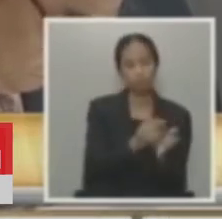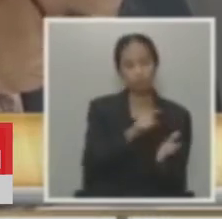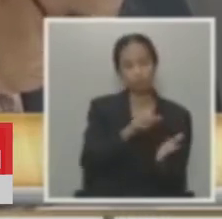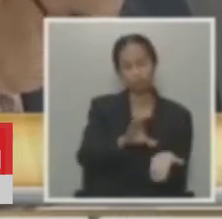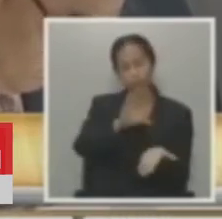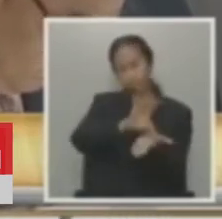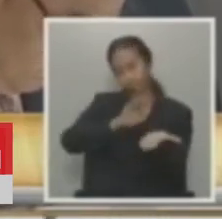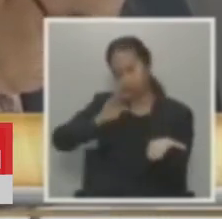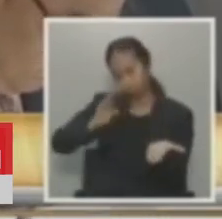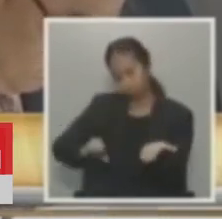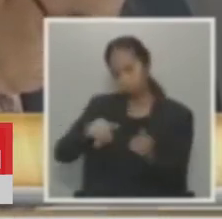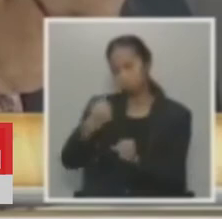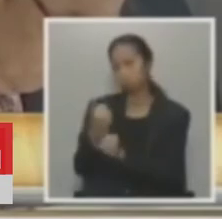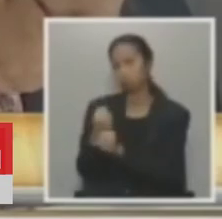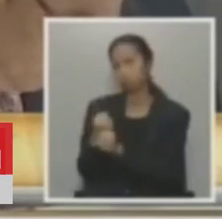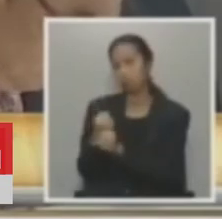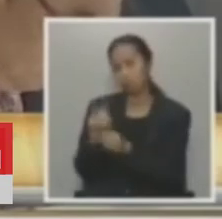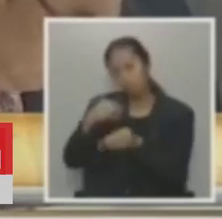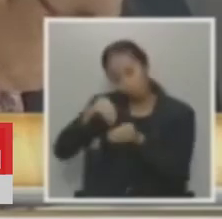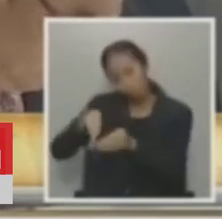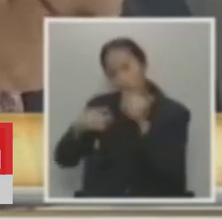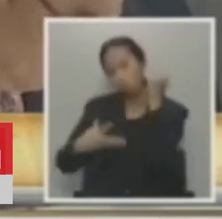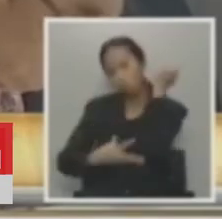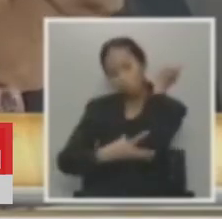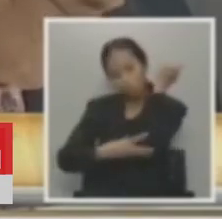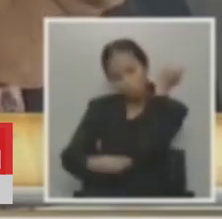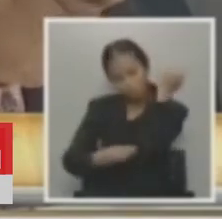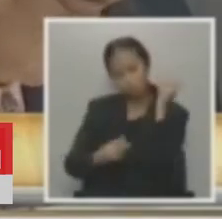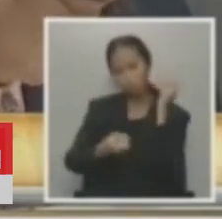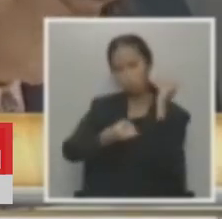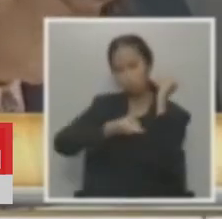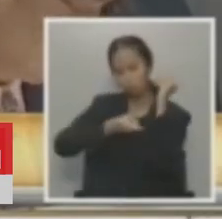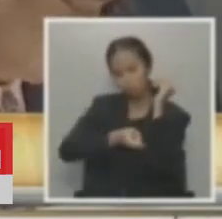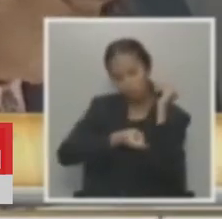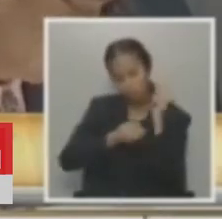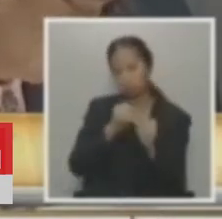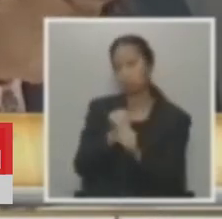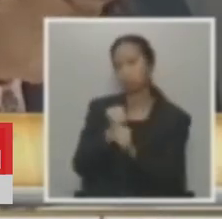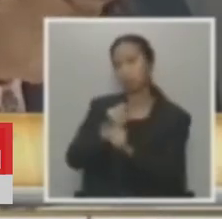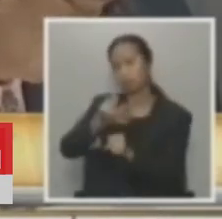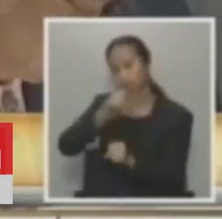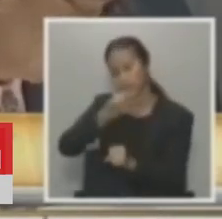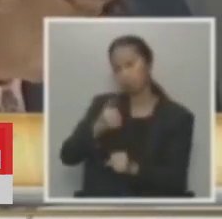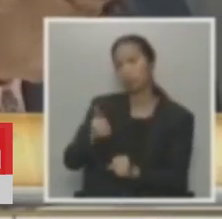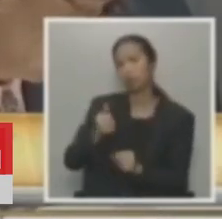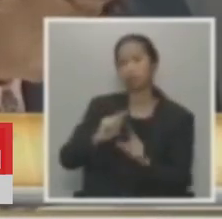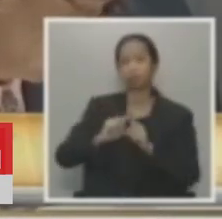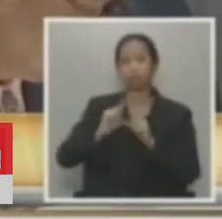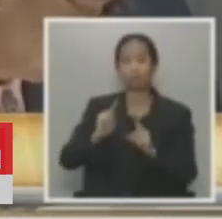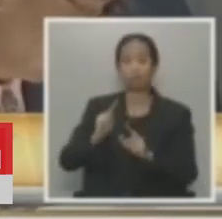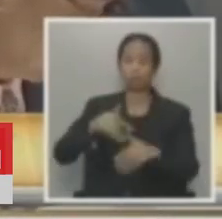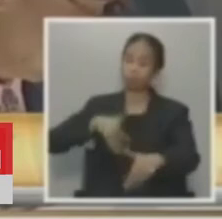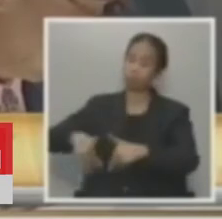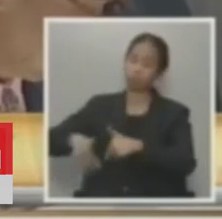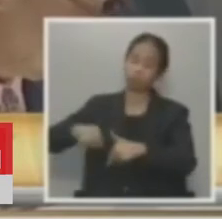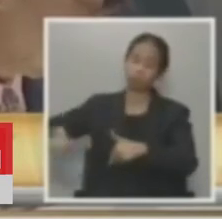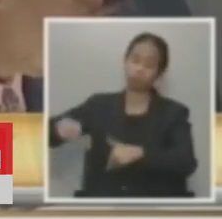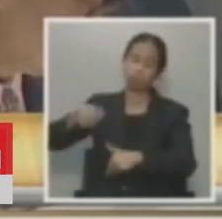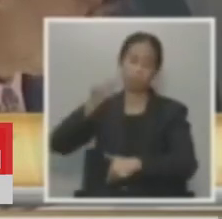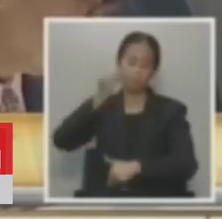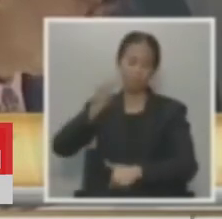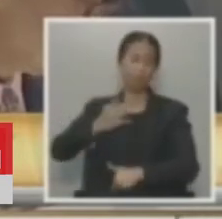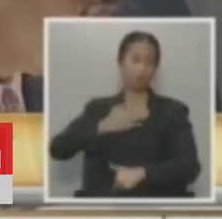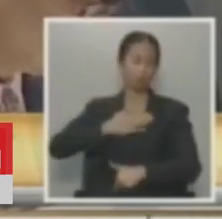งทุนในการปลูกมันสำปะหลังปลูกยางพาราแต่พี่น้องว่าผมไม่มีครับท่านประธานนี่ฝากเลยน